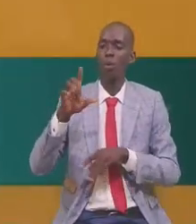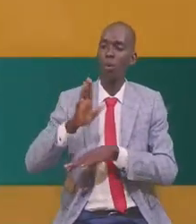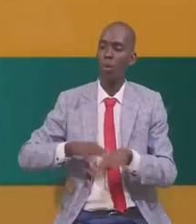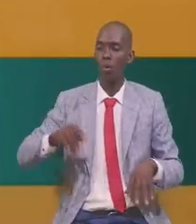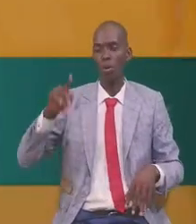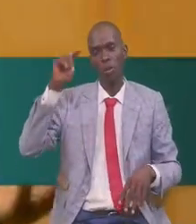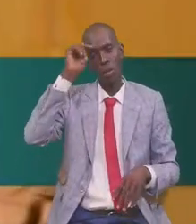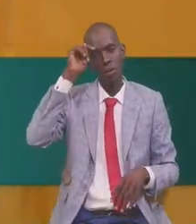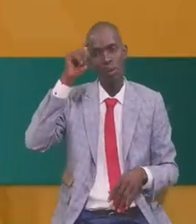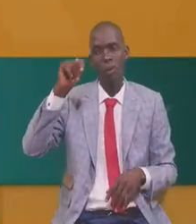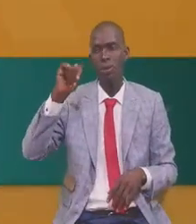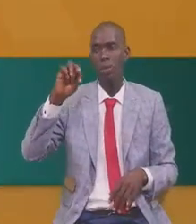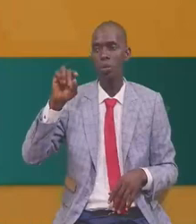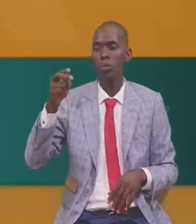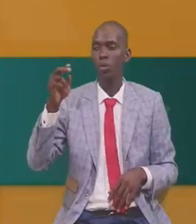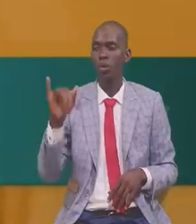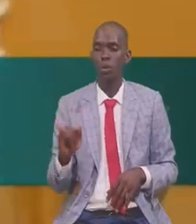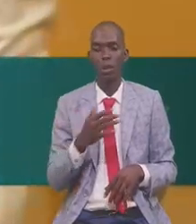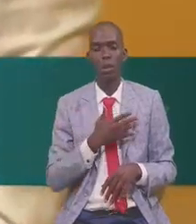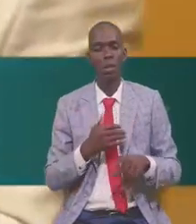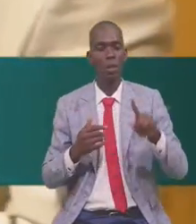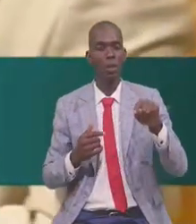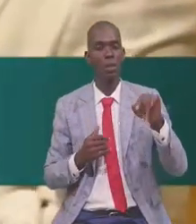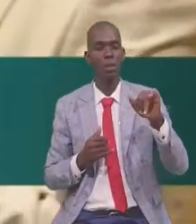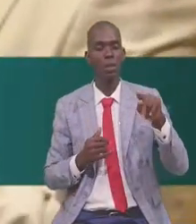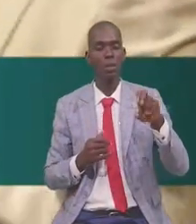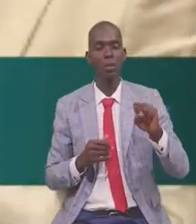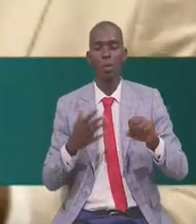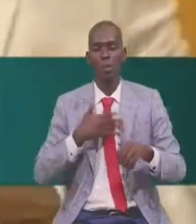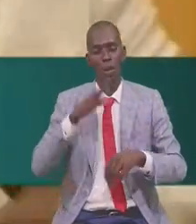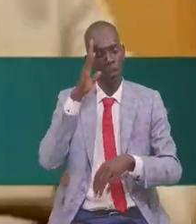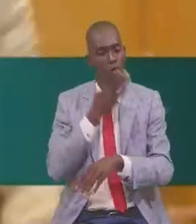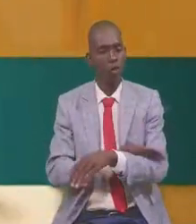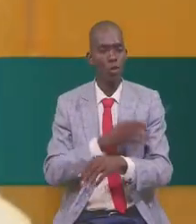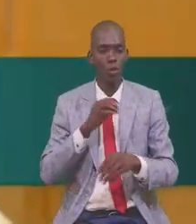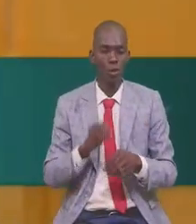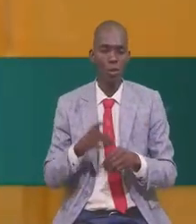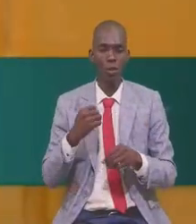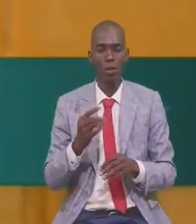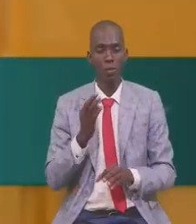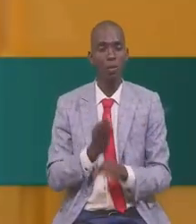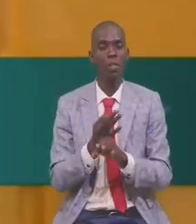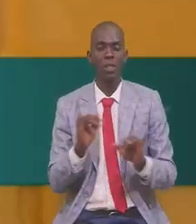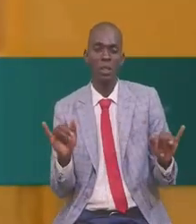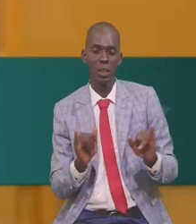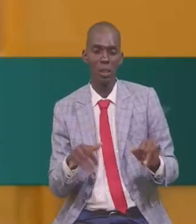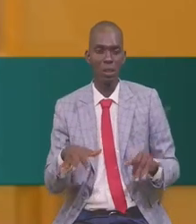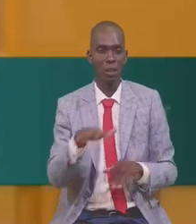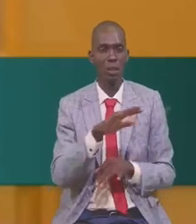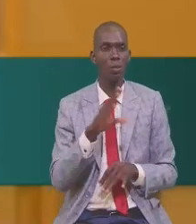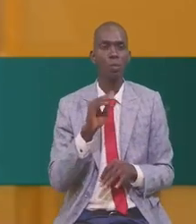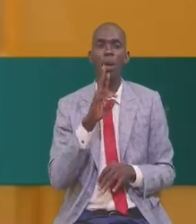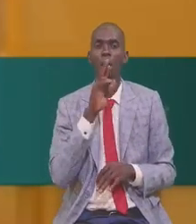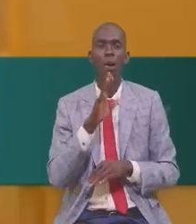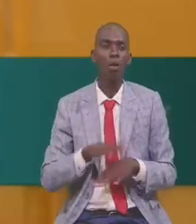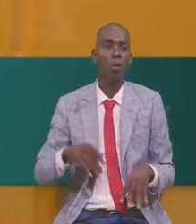Comme fils se référait à Tite comme fils de la foi. Ceux qui étaient à l'école des prophètes, on se référait à eux comme fils des prophètes. Ils